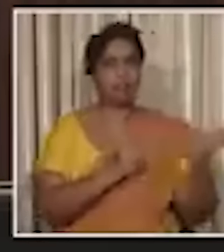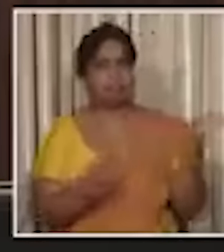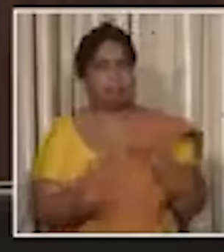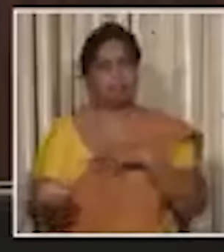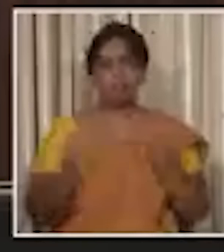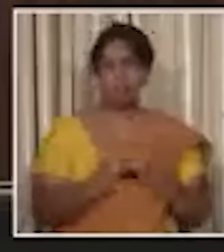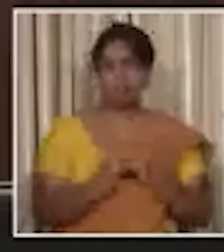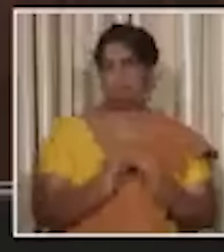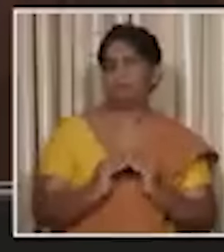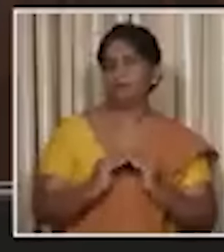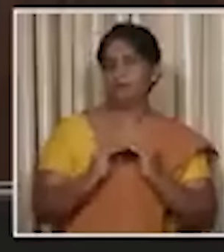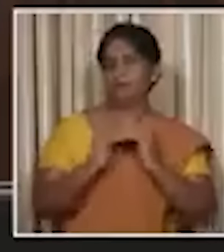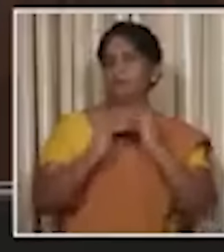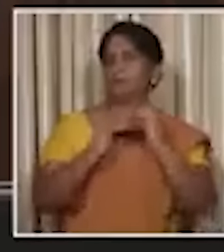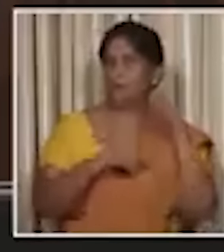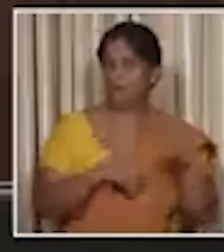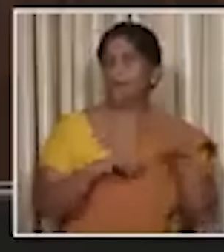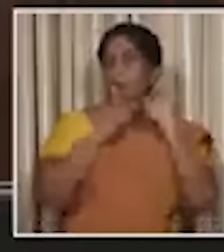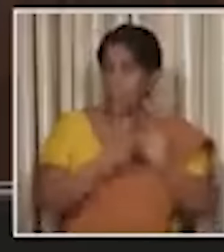கொள்ளுகின்ற நாங்கள்